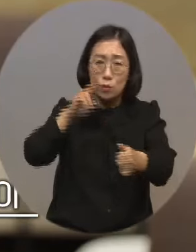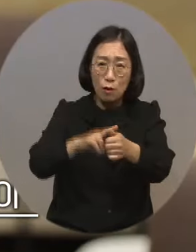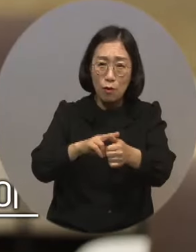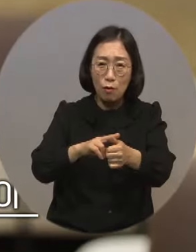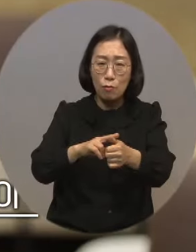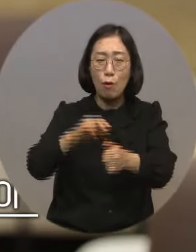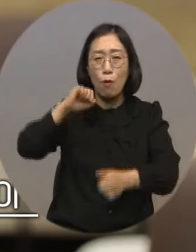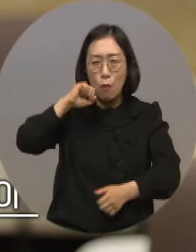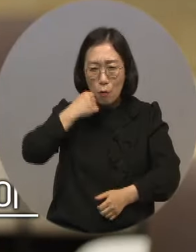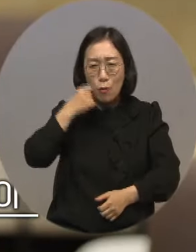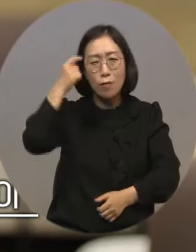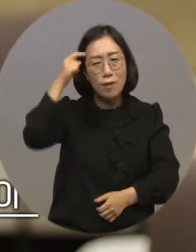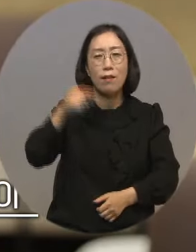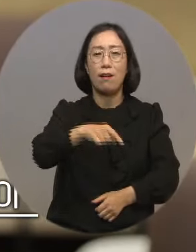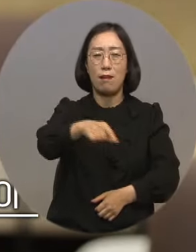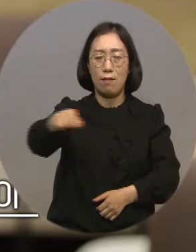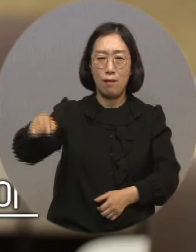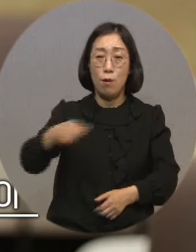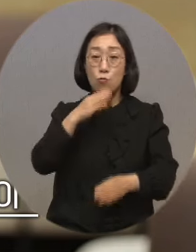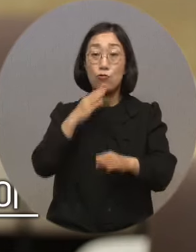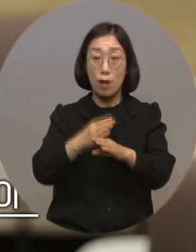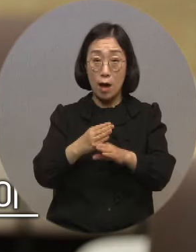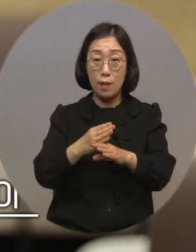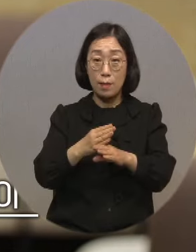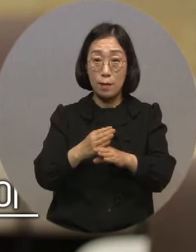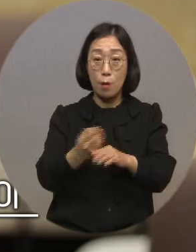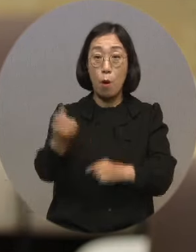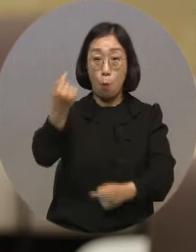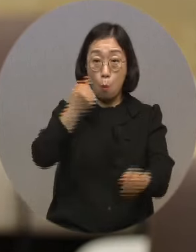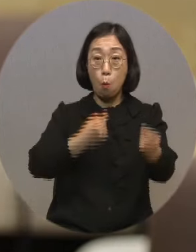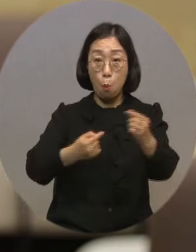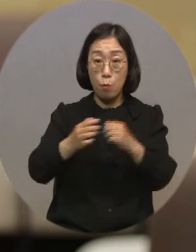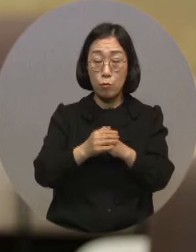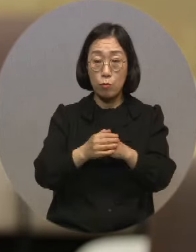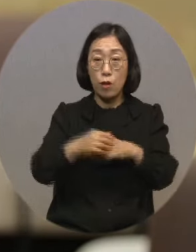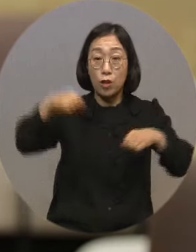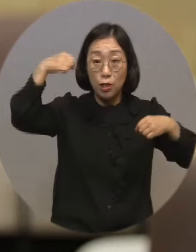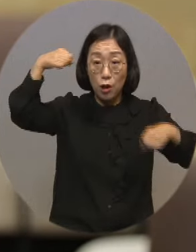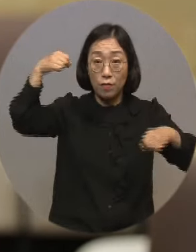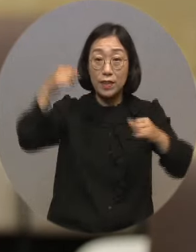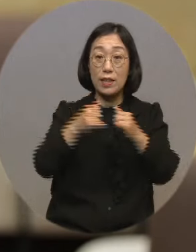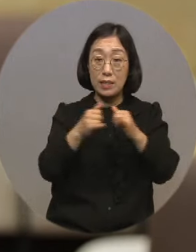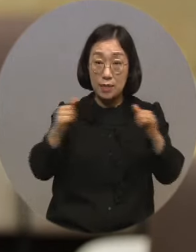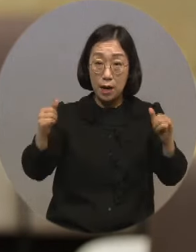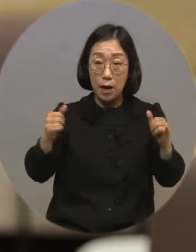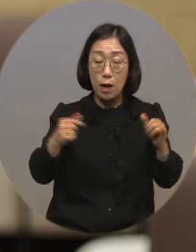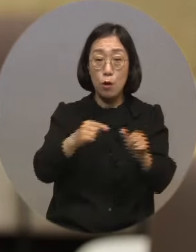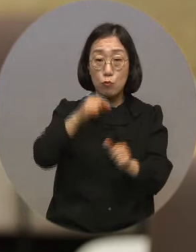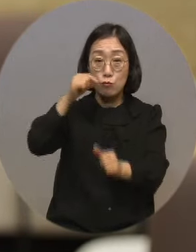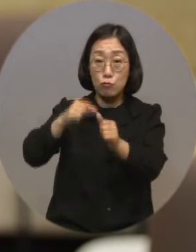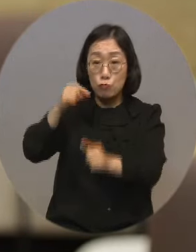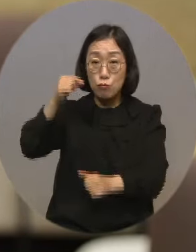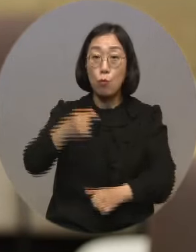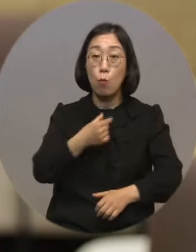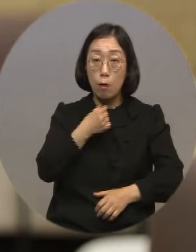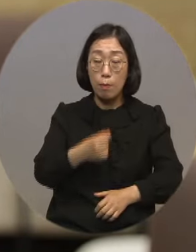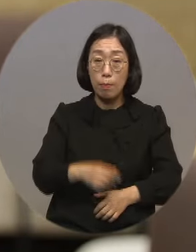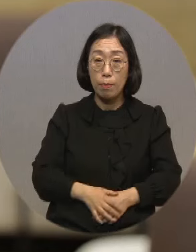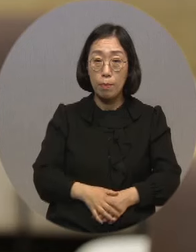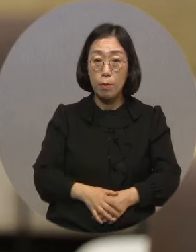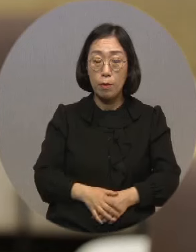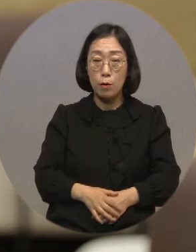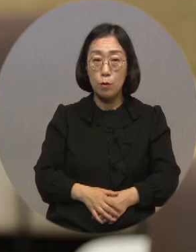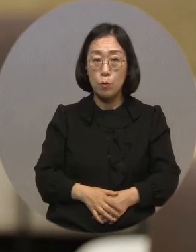제가 북한 출신 연기자 희망한다. 또는 무슨